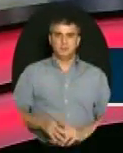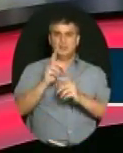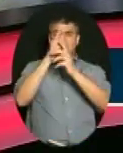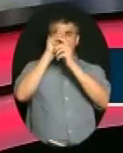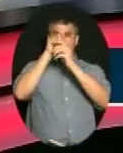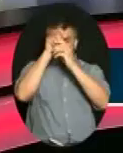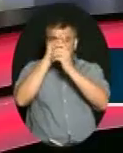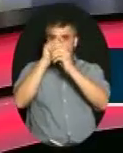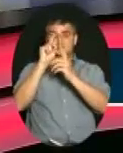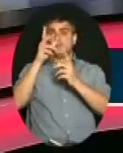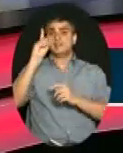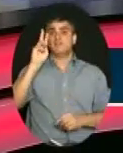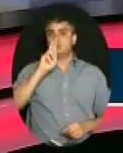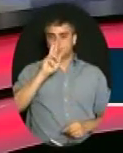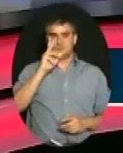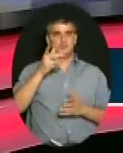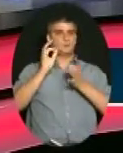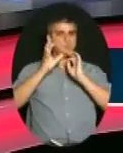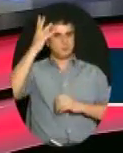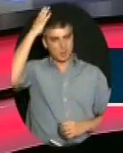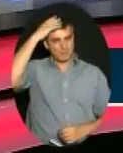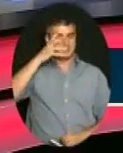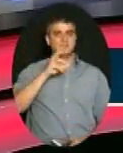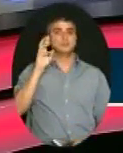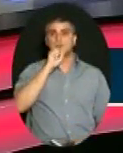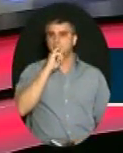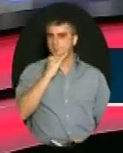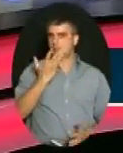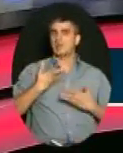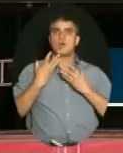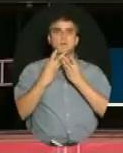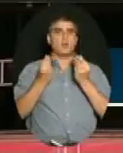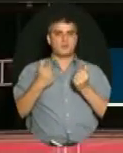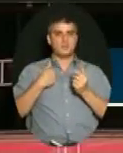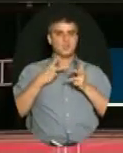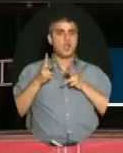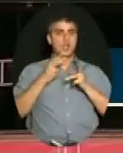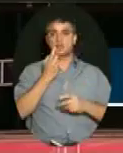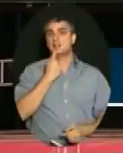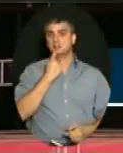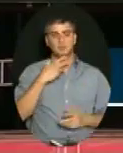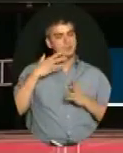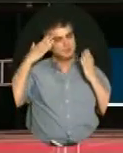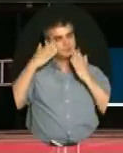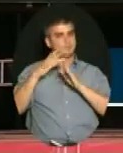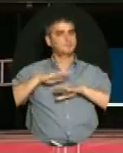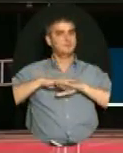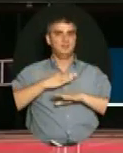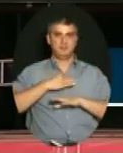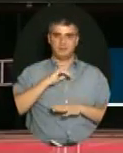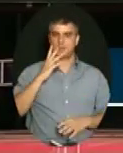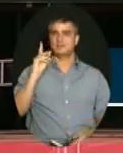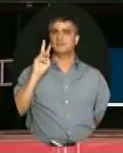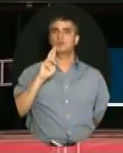דוד רוזן. שסיפקו לנו הרבה מאוד חומר, אבל דווקא אורחת לשונית, אם אני אתרכז במנדט שלי, אז כמובן